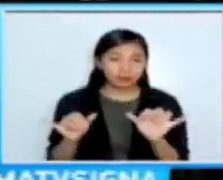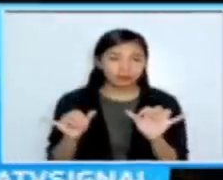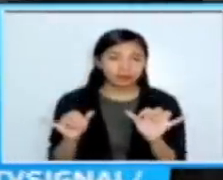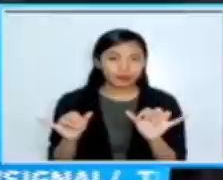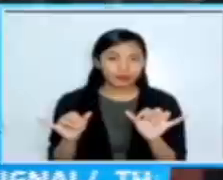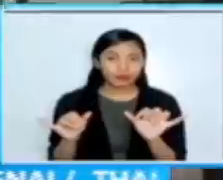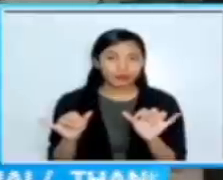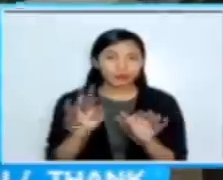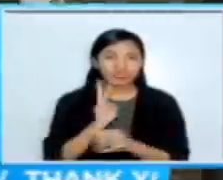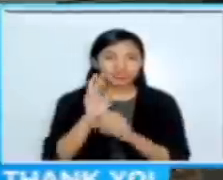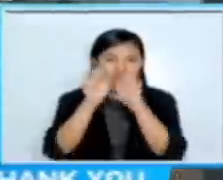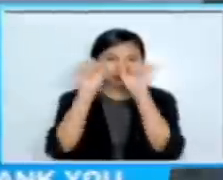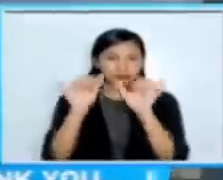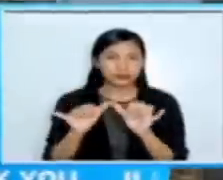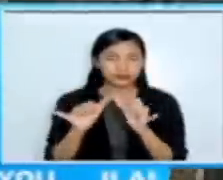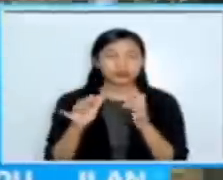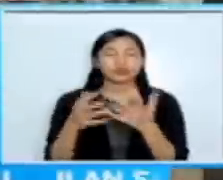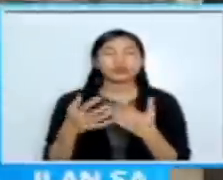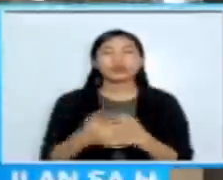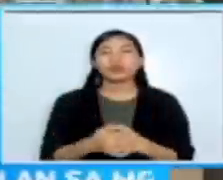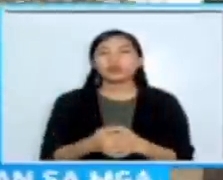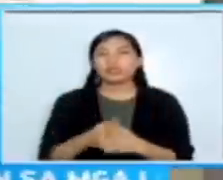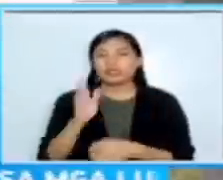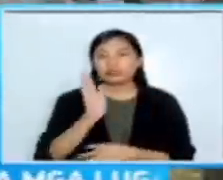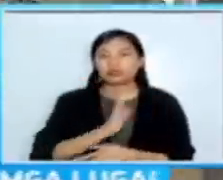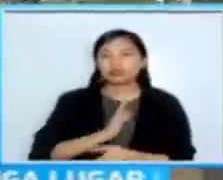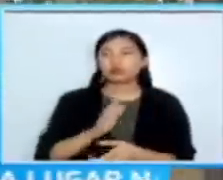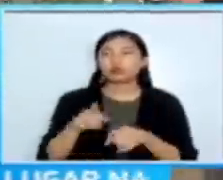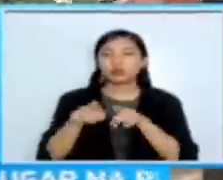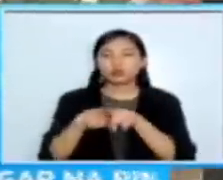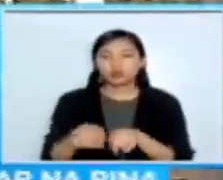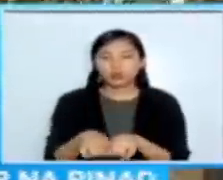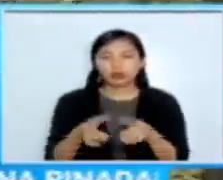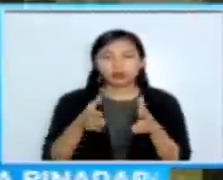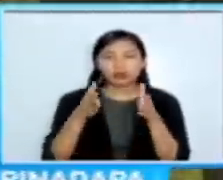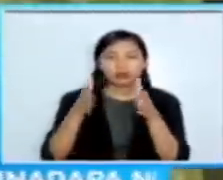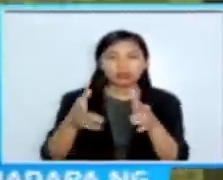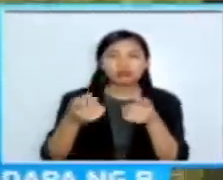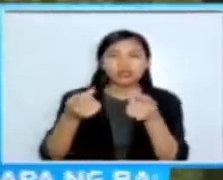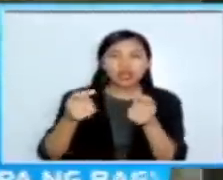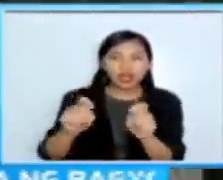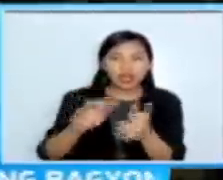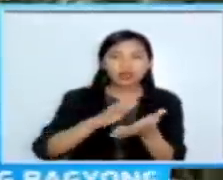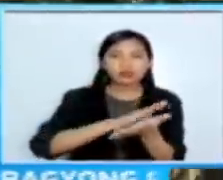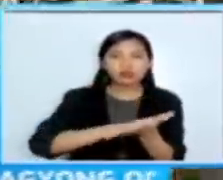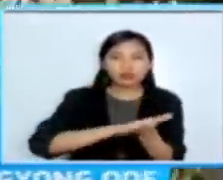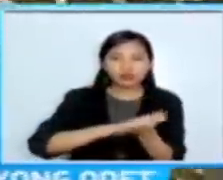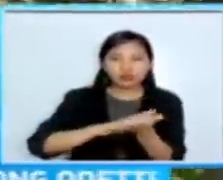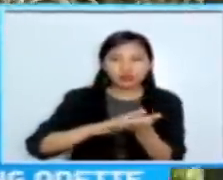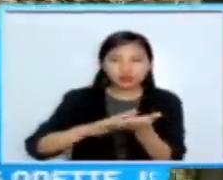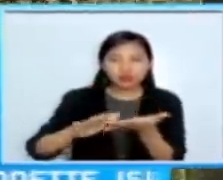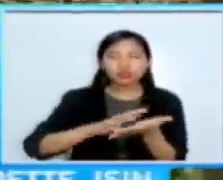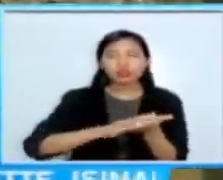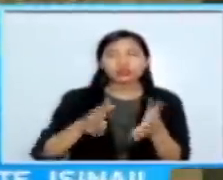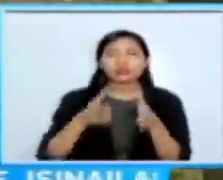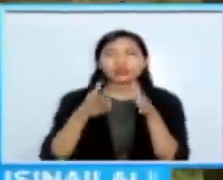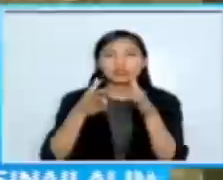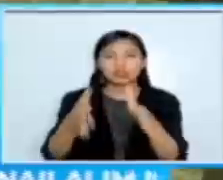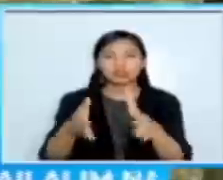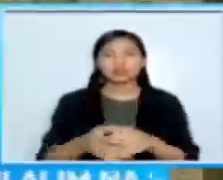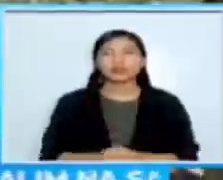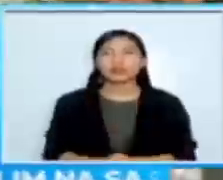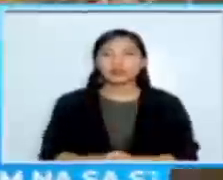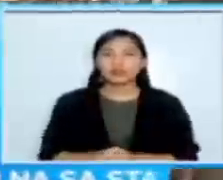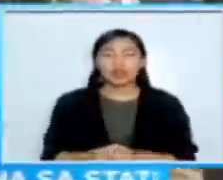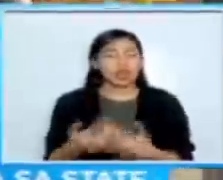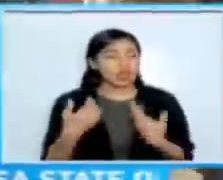dahan-dahan pa lang namin gini-clear para maabot namin yung mga medyo malalayang lugar. Mm-hmm. May mga areas pa po ba na hindi nyo nararating?